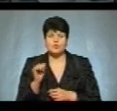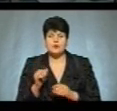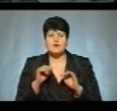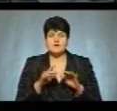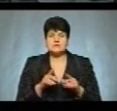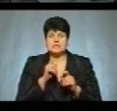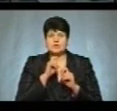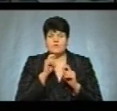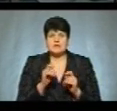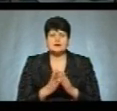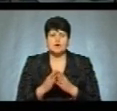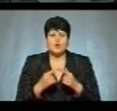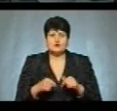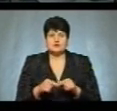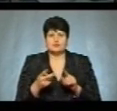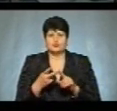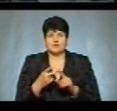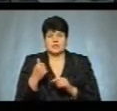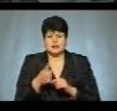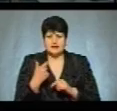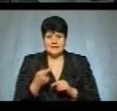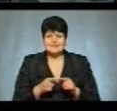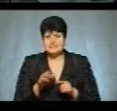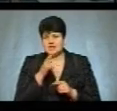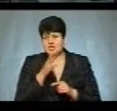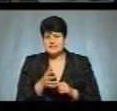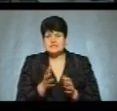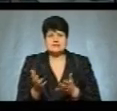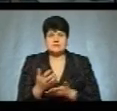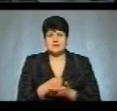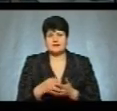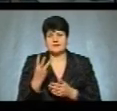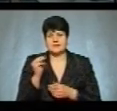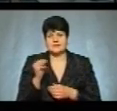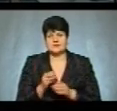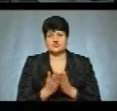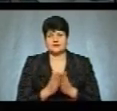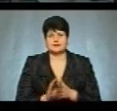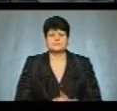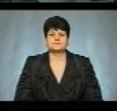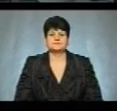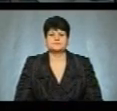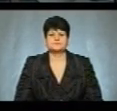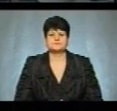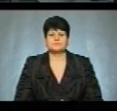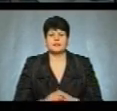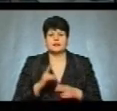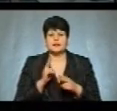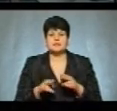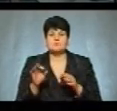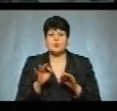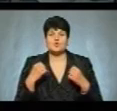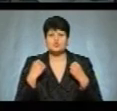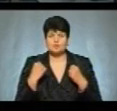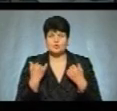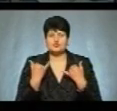дарування книги» організовує другий рік поспіль. За цей час зібрали понад 3 тисячі книг. І на завершення про спорт.